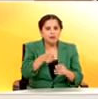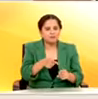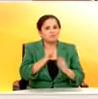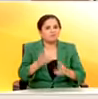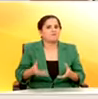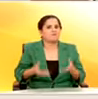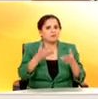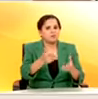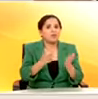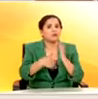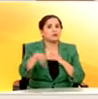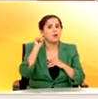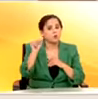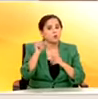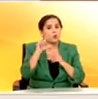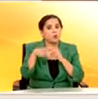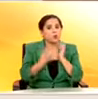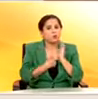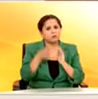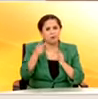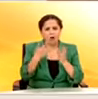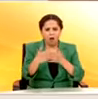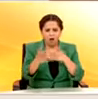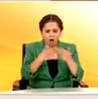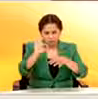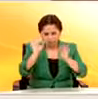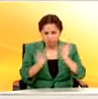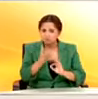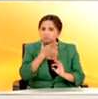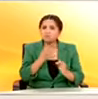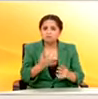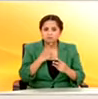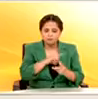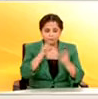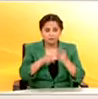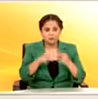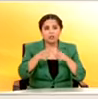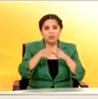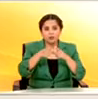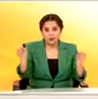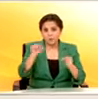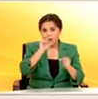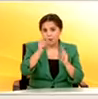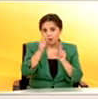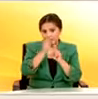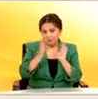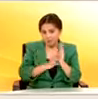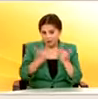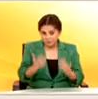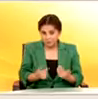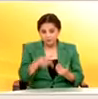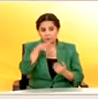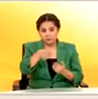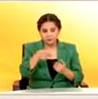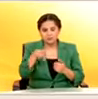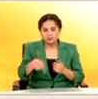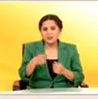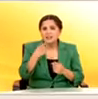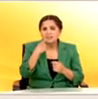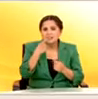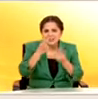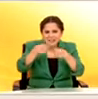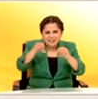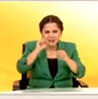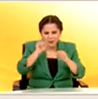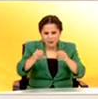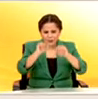यह राजस्थान के उदयपुर की बेहतरीन शिल्पकला को दर्शाती है। जापान के प्रधानमंत्री को चांदी की बुद्ध की